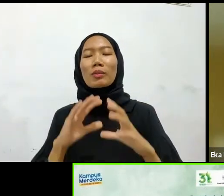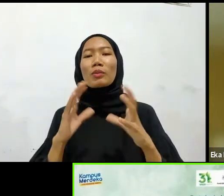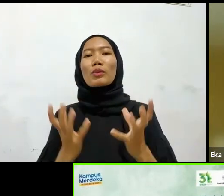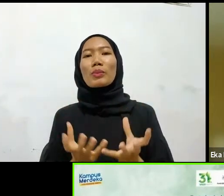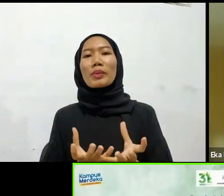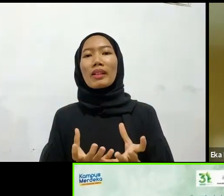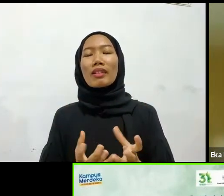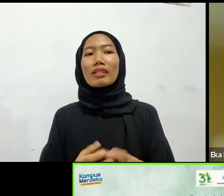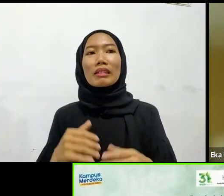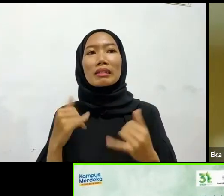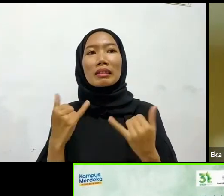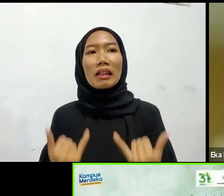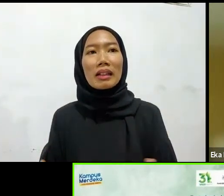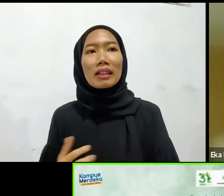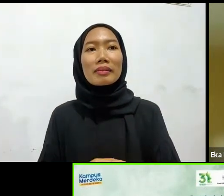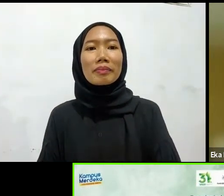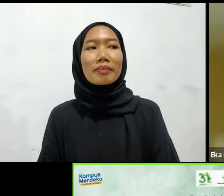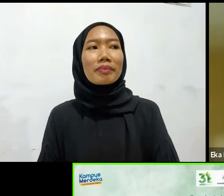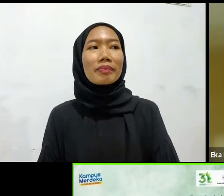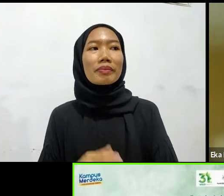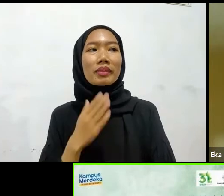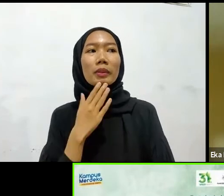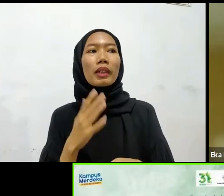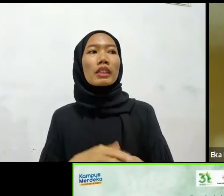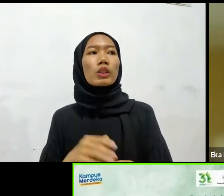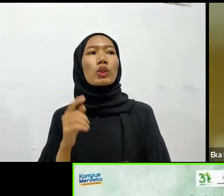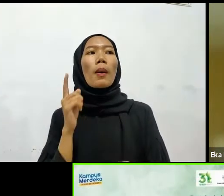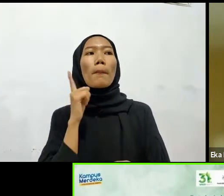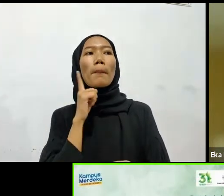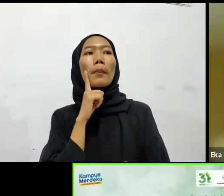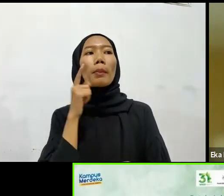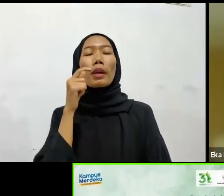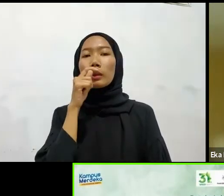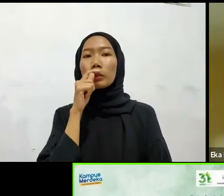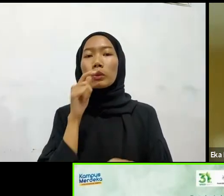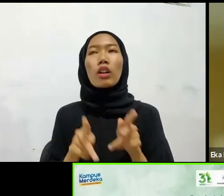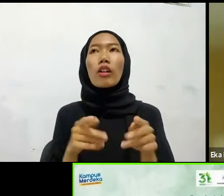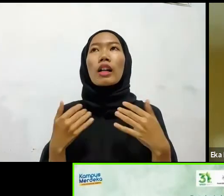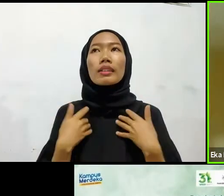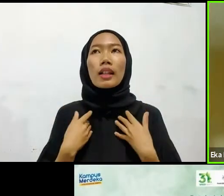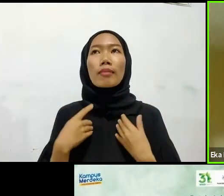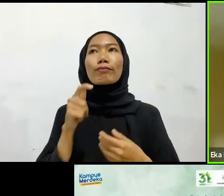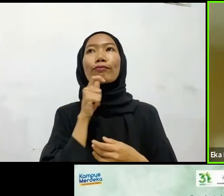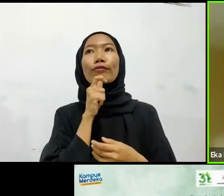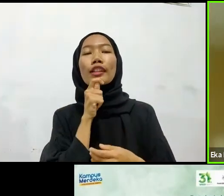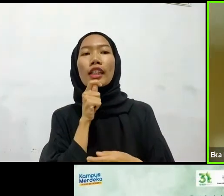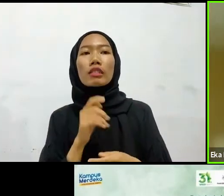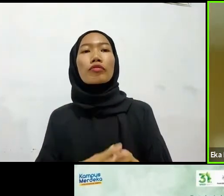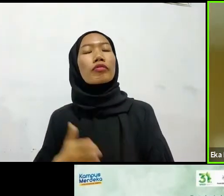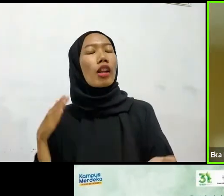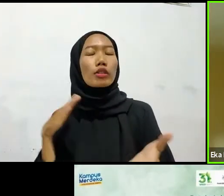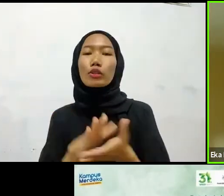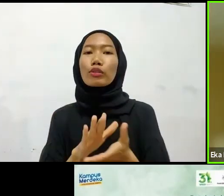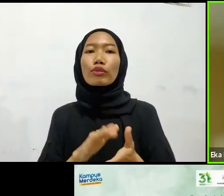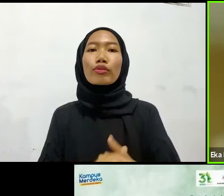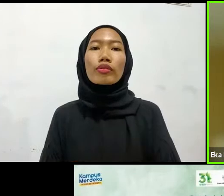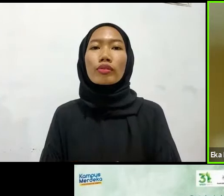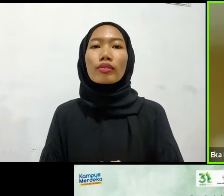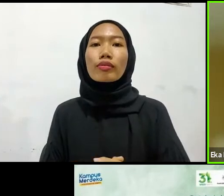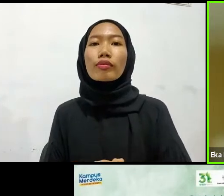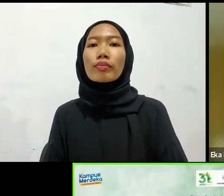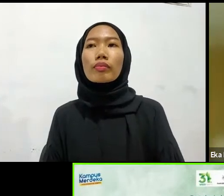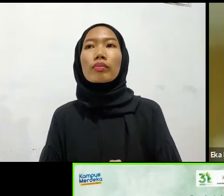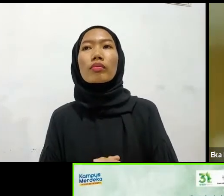masih ada bersama kita dan juga Mas Eka dari Bapak Ibu, silakan jika ingin bertanya ya, boleh raise hand